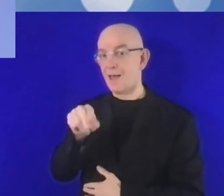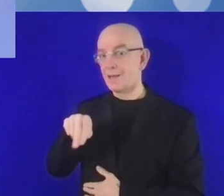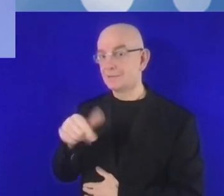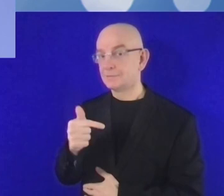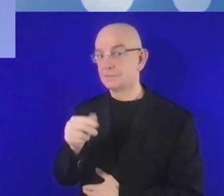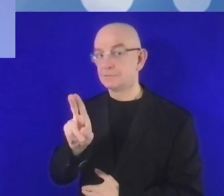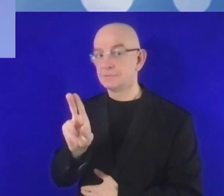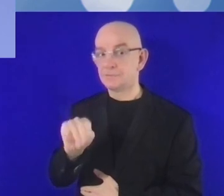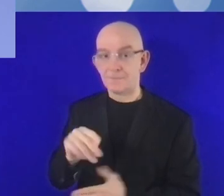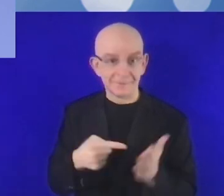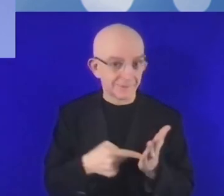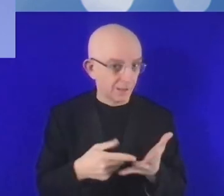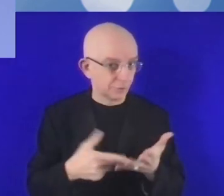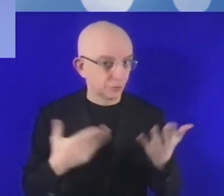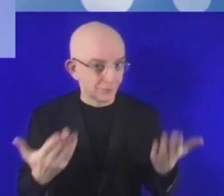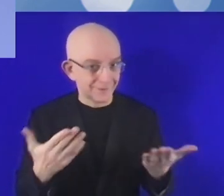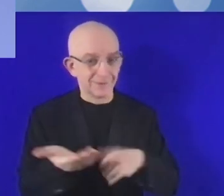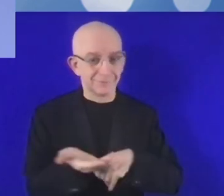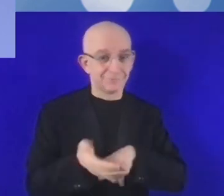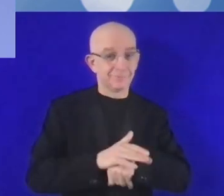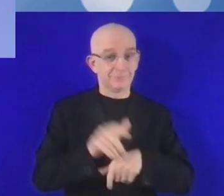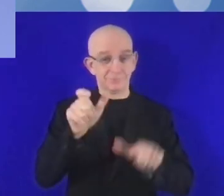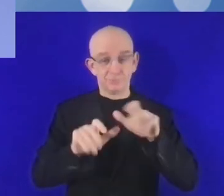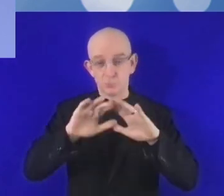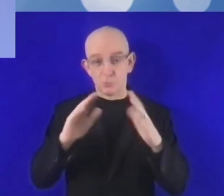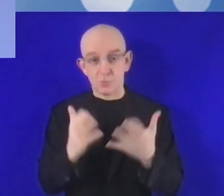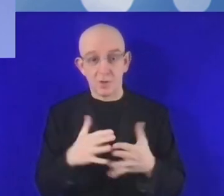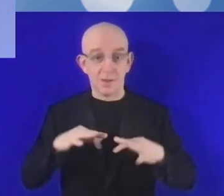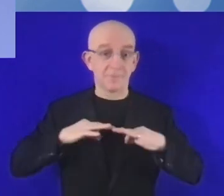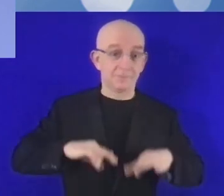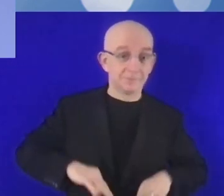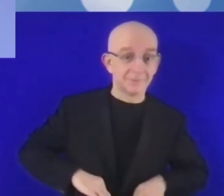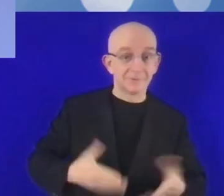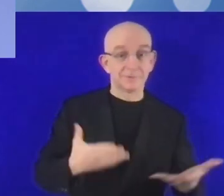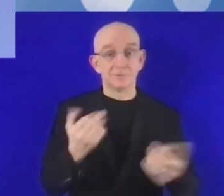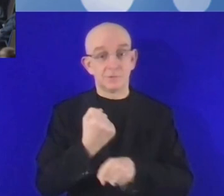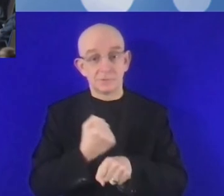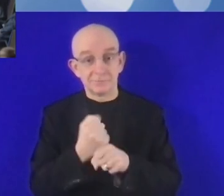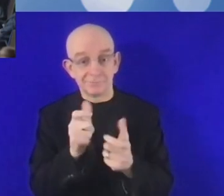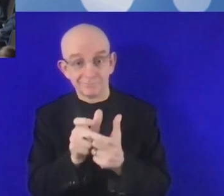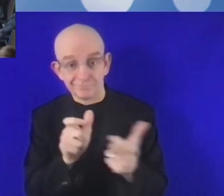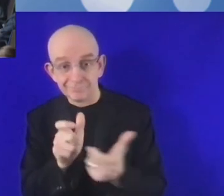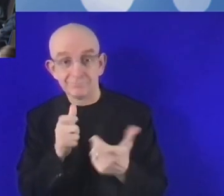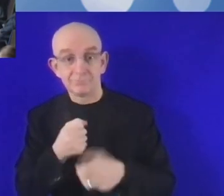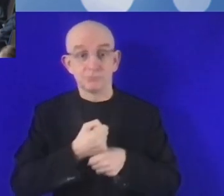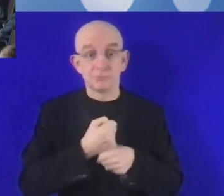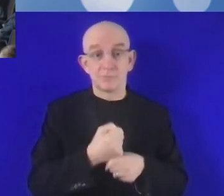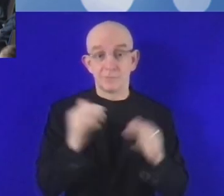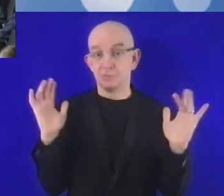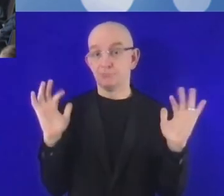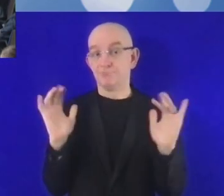о квантовых технологиях. Мы услышим голоса со всего мира, министров